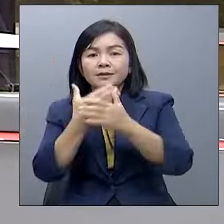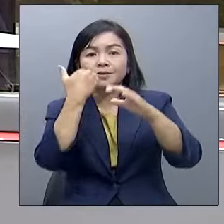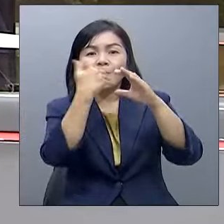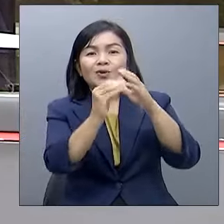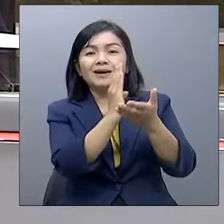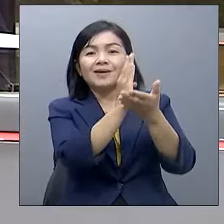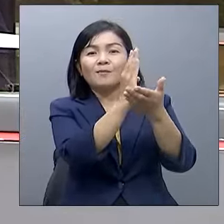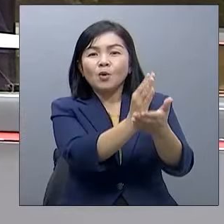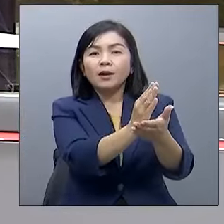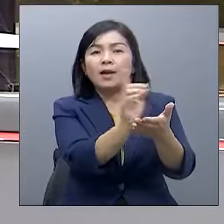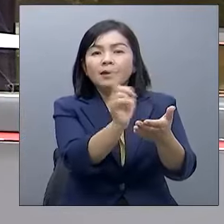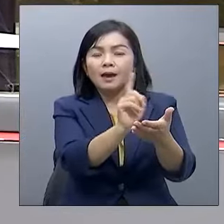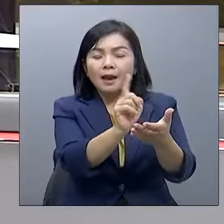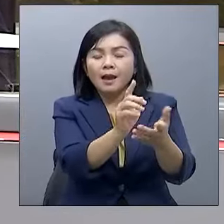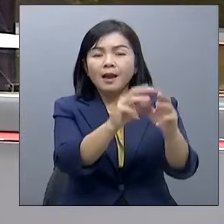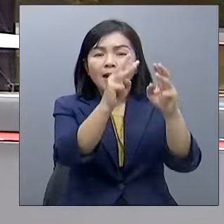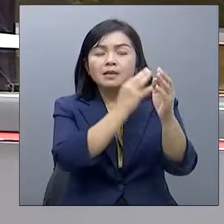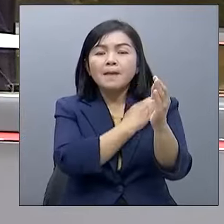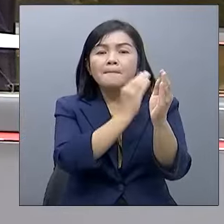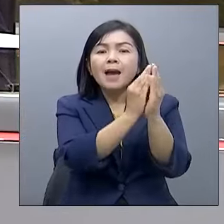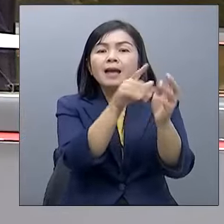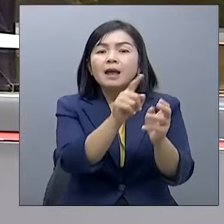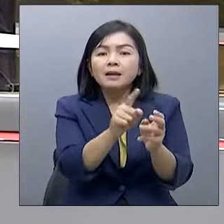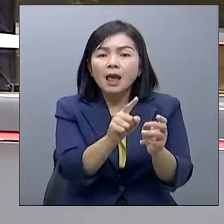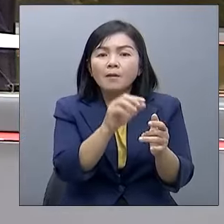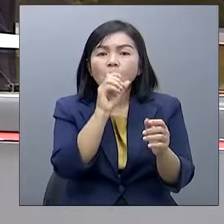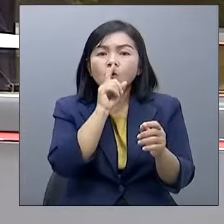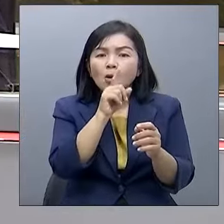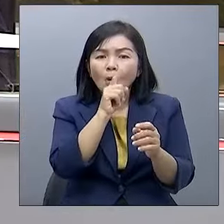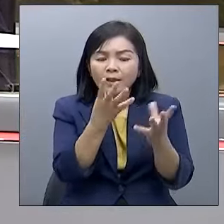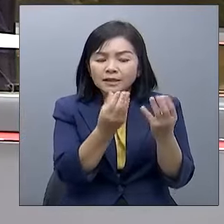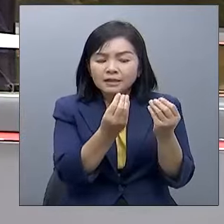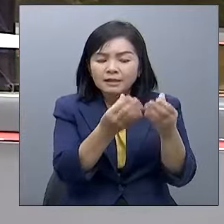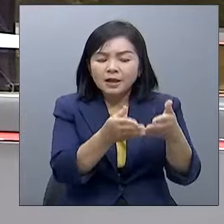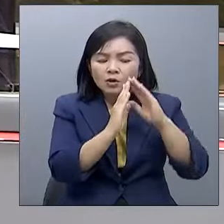งว่าทางไร่เชิญตะวันเองก็มีการบุกรุกพื้นที่ป่าแน่นอนว่าต้องทำให้เกิดความกระจ่าง